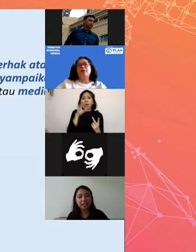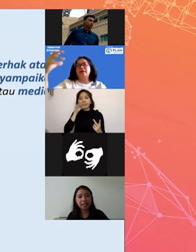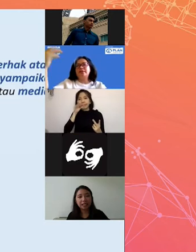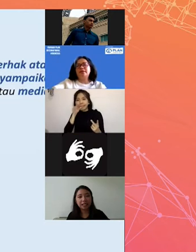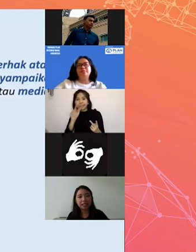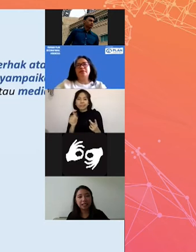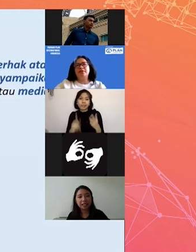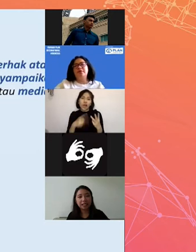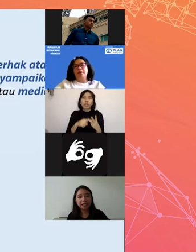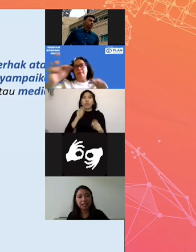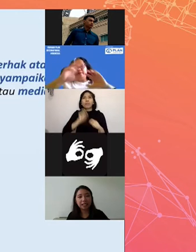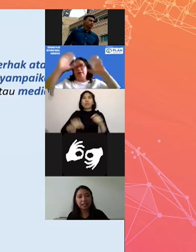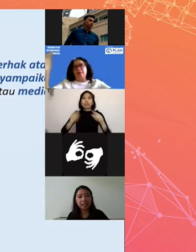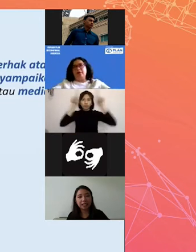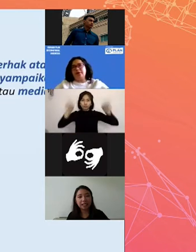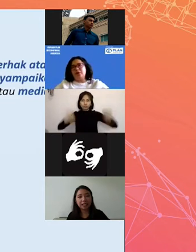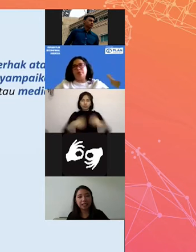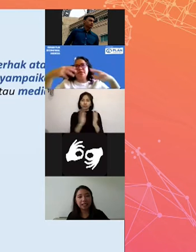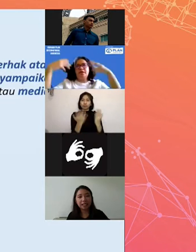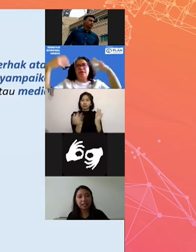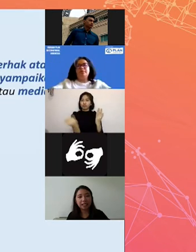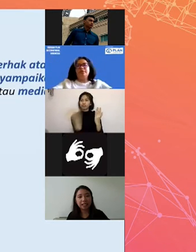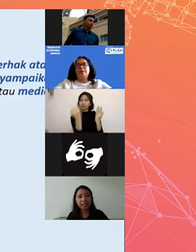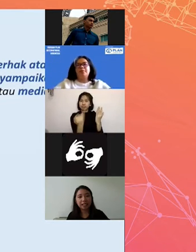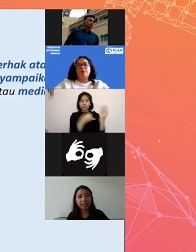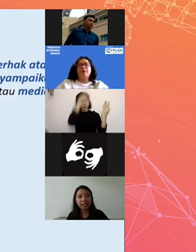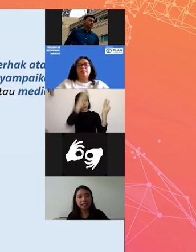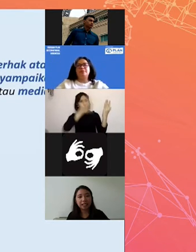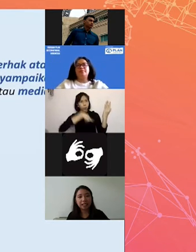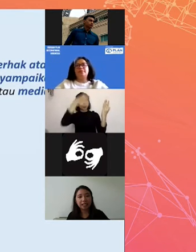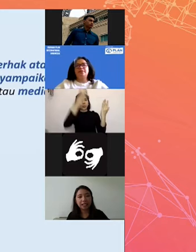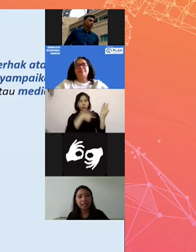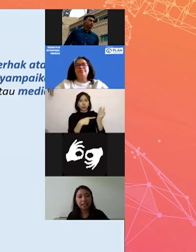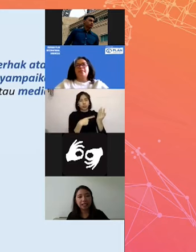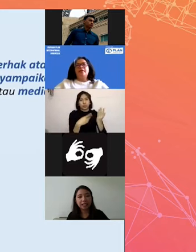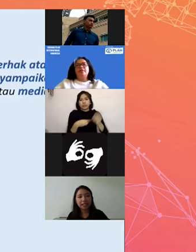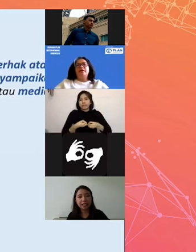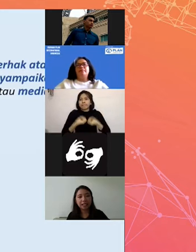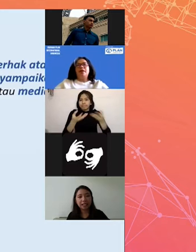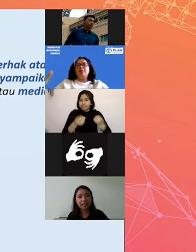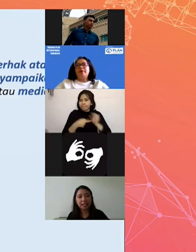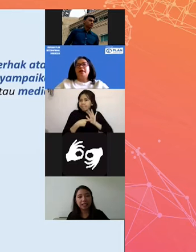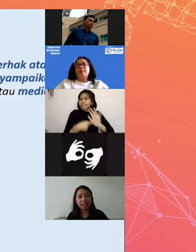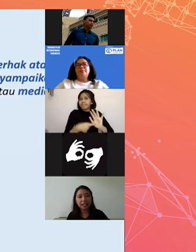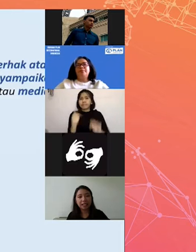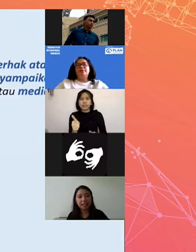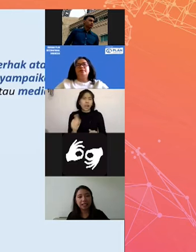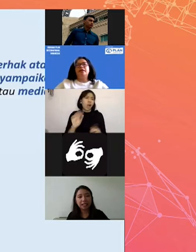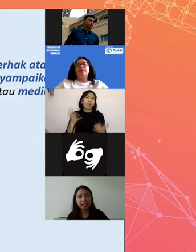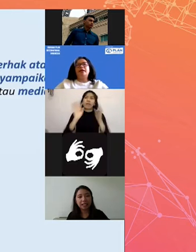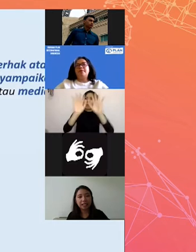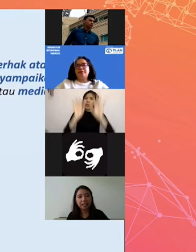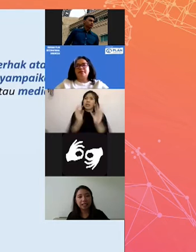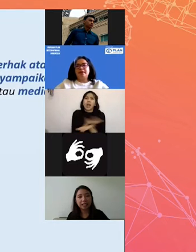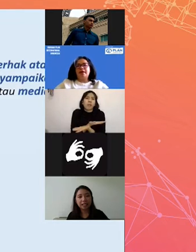mencetak, atau karya seni, misalnya menghasilkan lukisan, atau misalnya apapun itu adalah kebebasan berekspresi. Dan melalui media apapun,